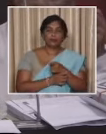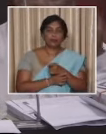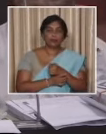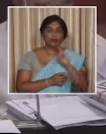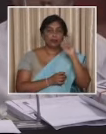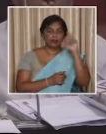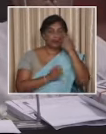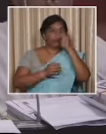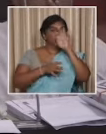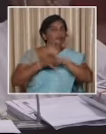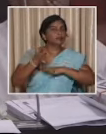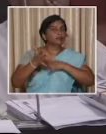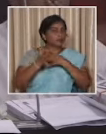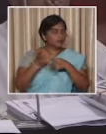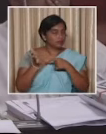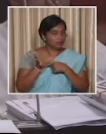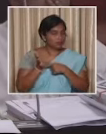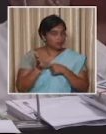පළවෙනි අයවැයෙන්ම